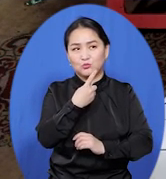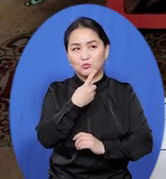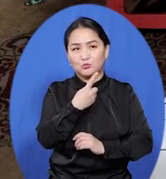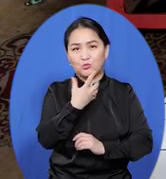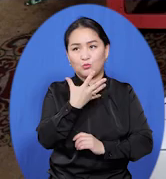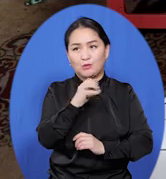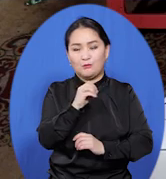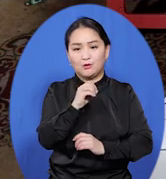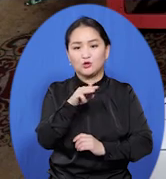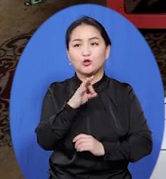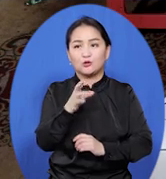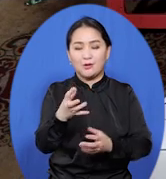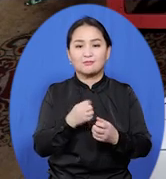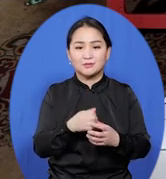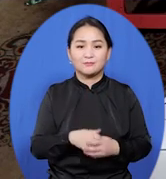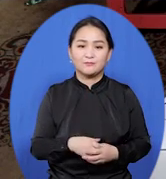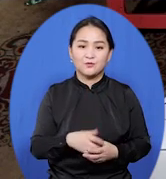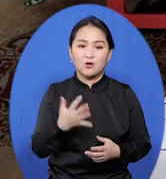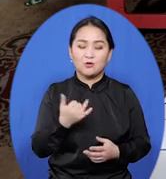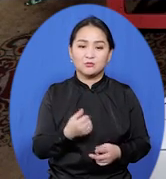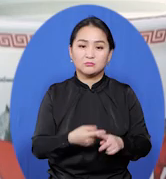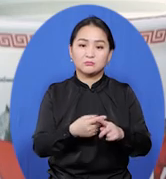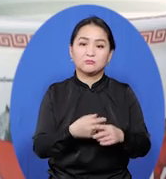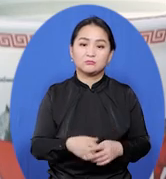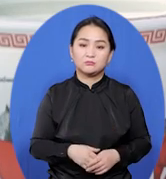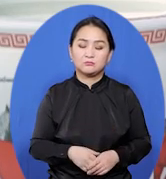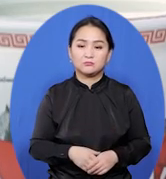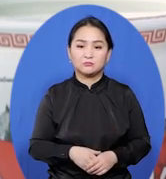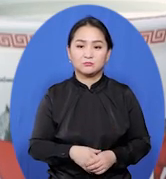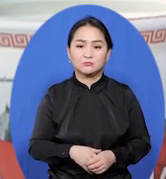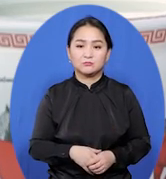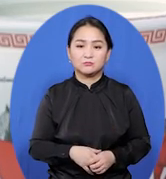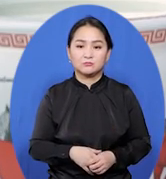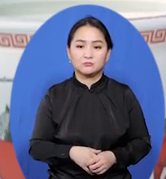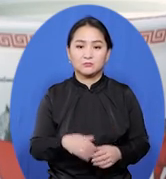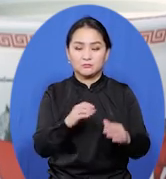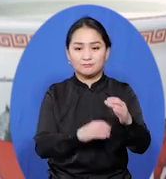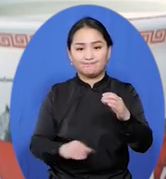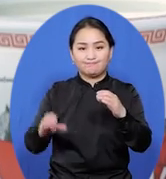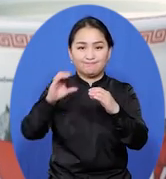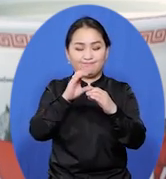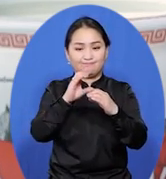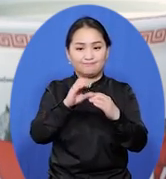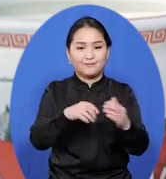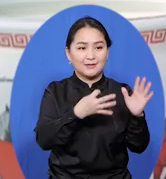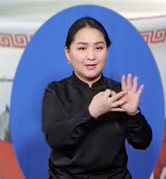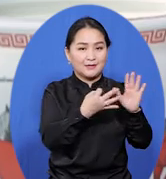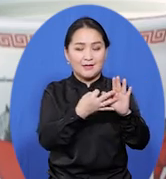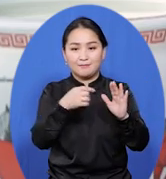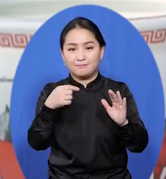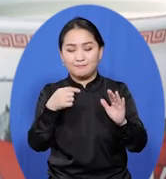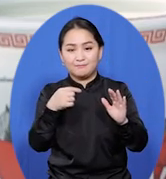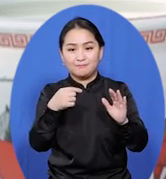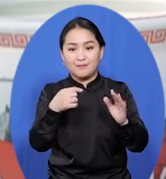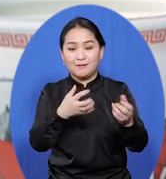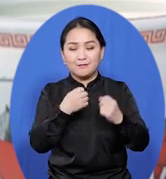гаруй 150-д төл авцсан байгаа. Одоо хэр өссөн байна гэсэн үг нэг юм альчаа. Бараг жилийн хугацаанд бараг нуурчж байгаа гэсэн үг